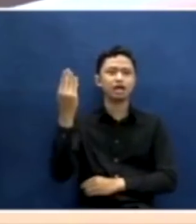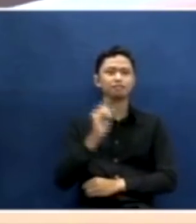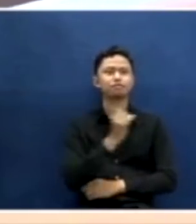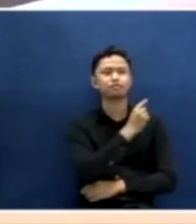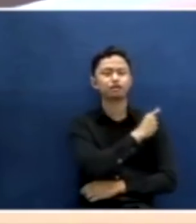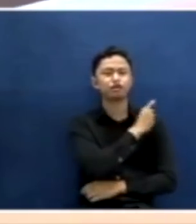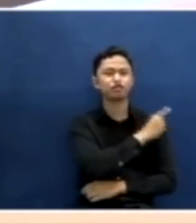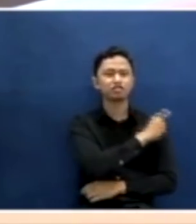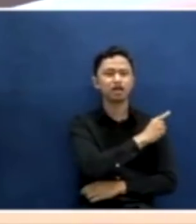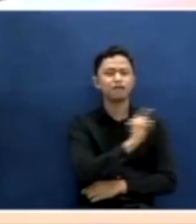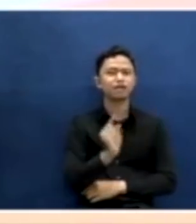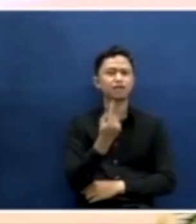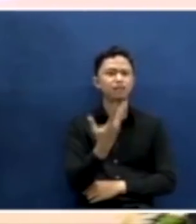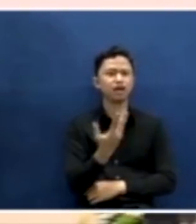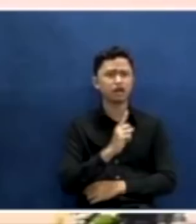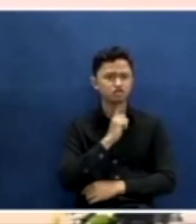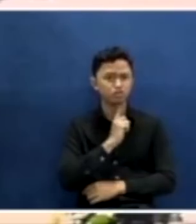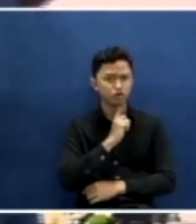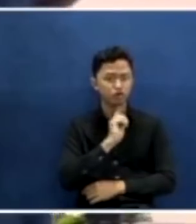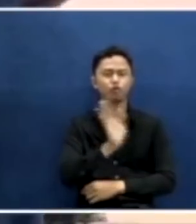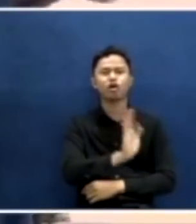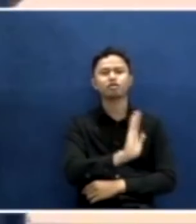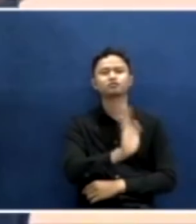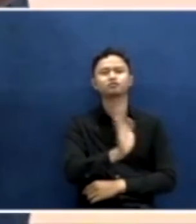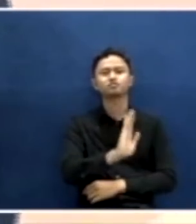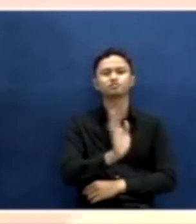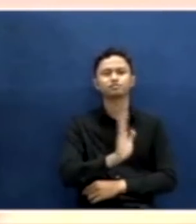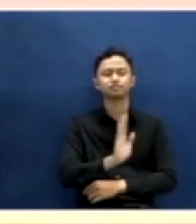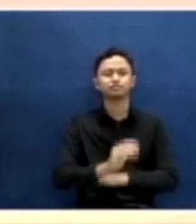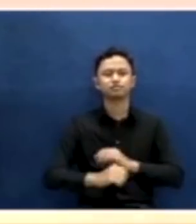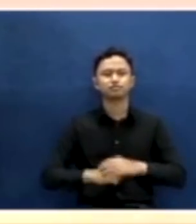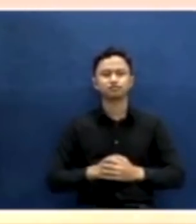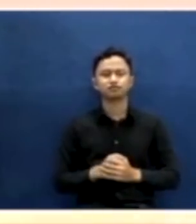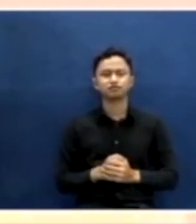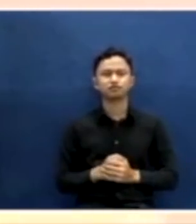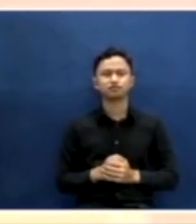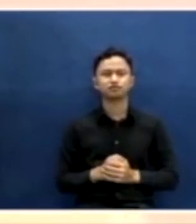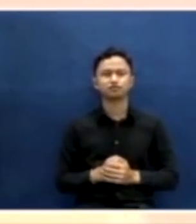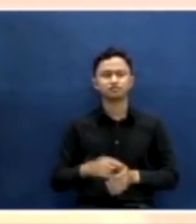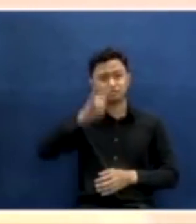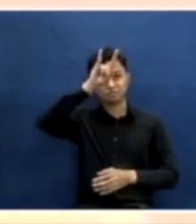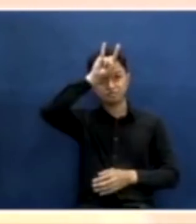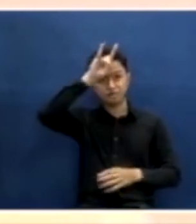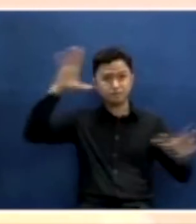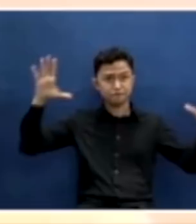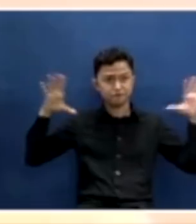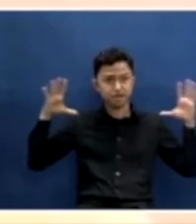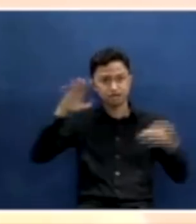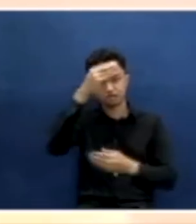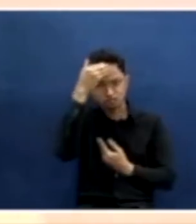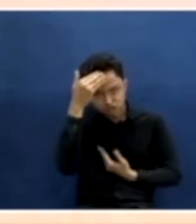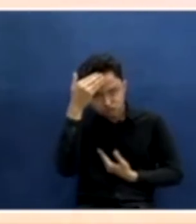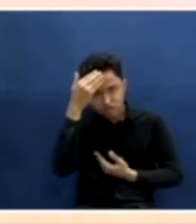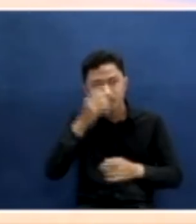bukanlah ketika dia sombong ketika dia menjadi orang yang dituju oleh kemudian para malaikat tapi